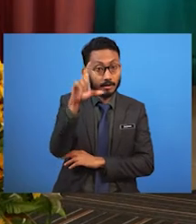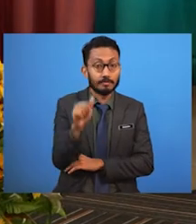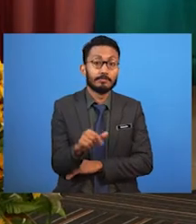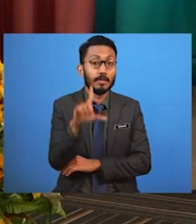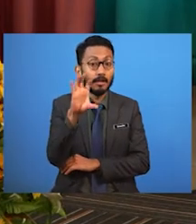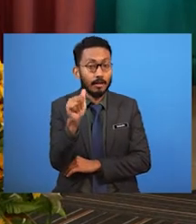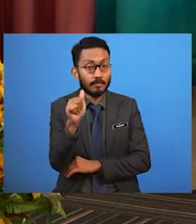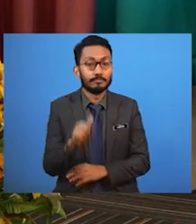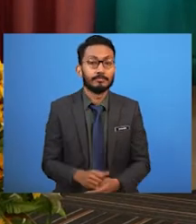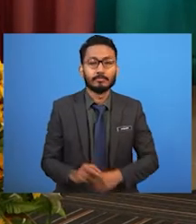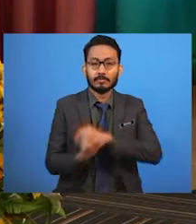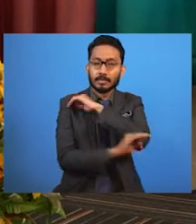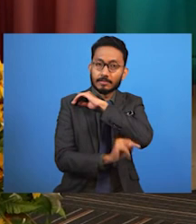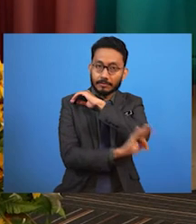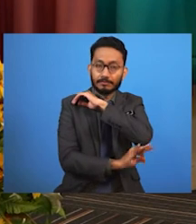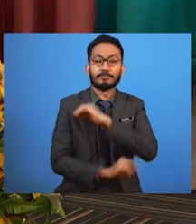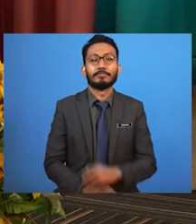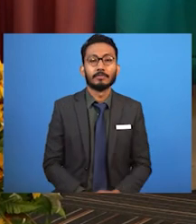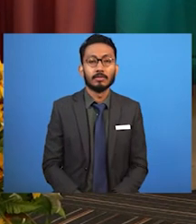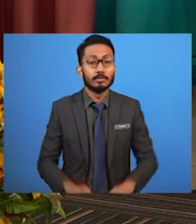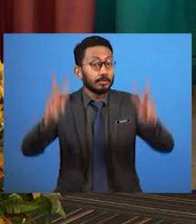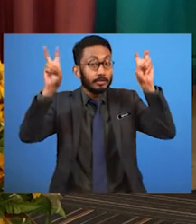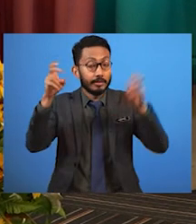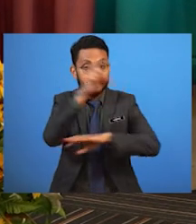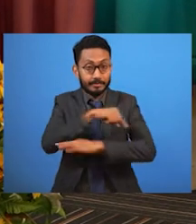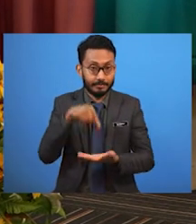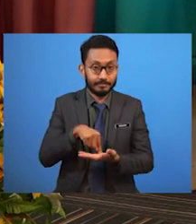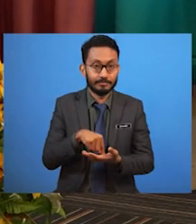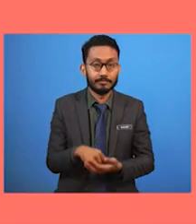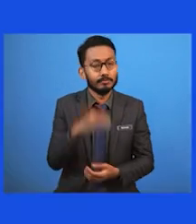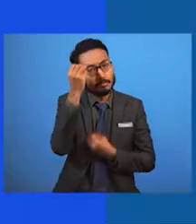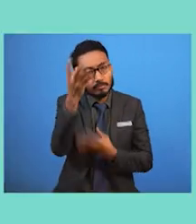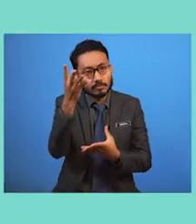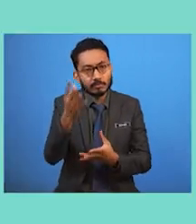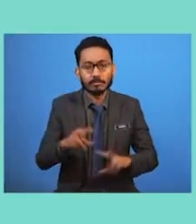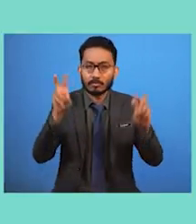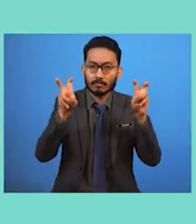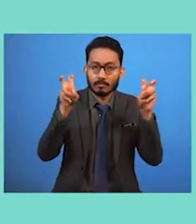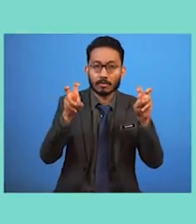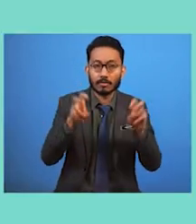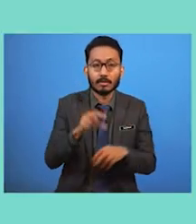Pada episod kali ini, cikgu akan menerangkan salah satu topik dari modul